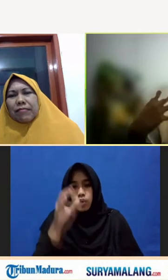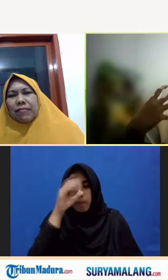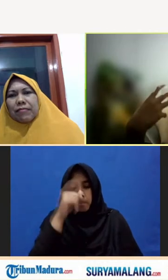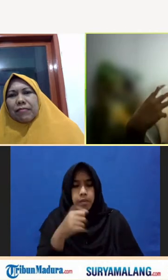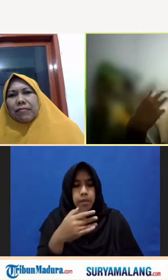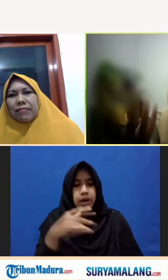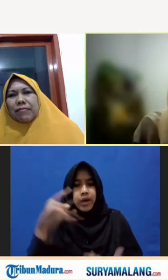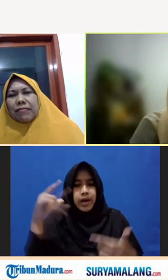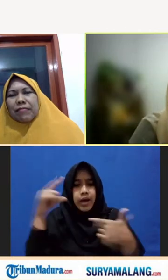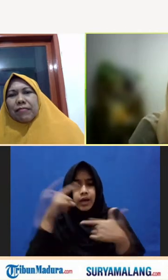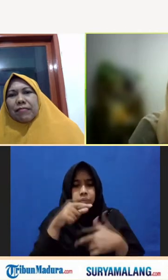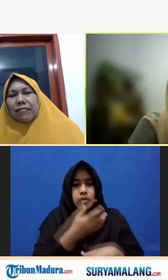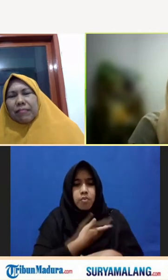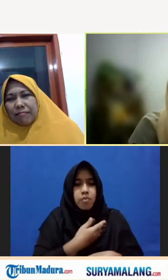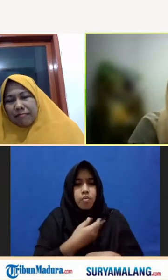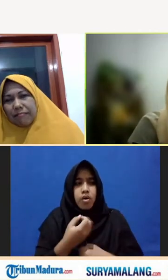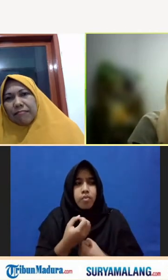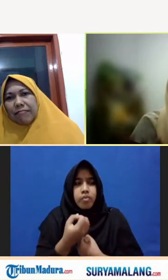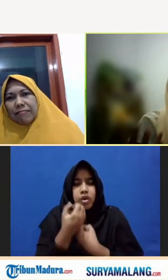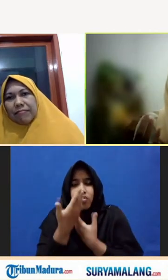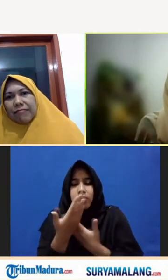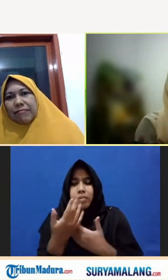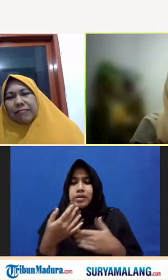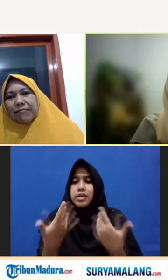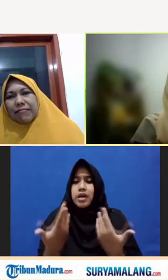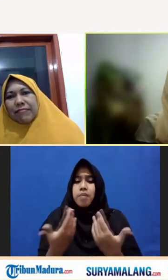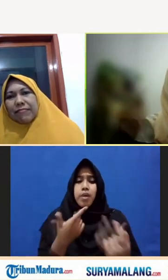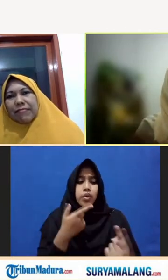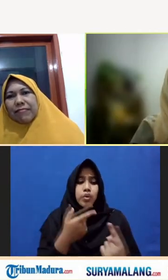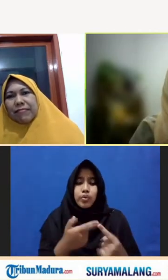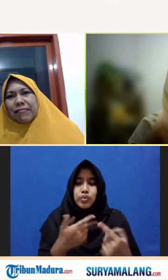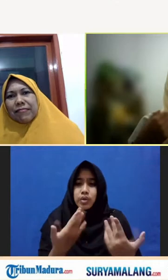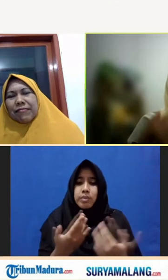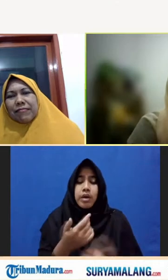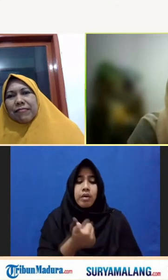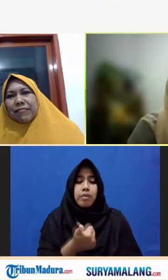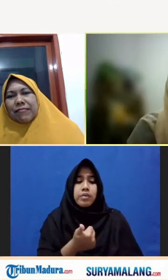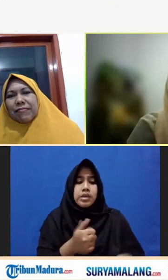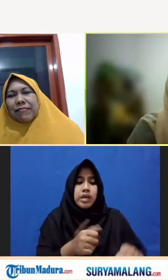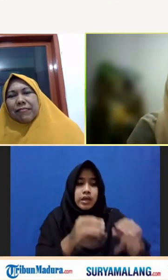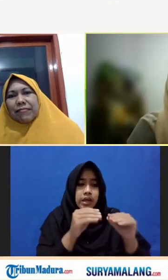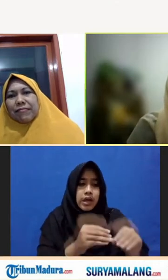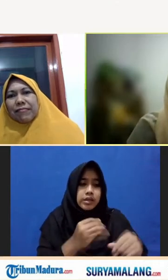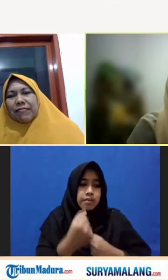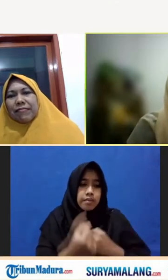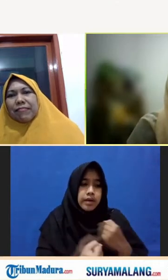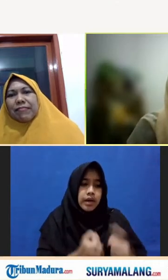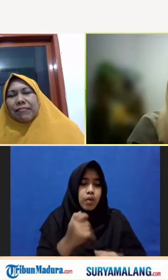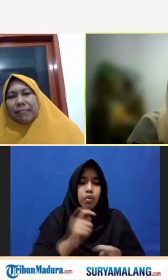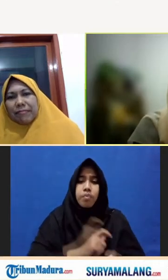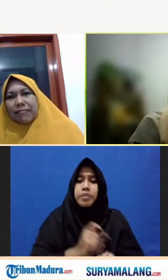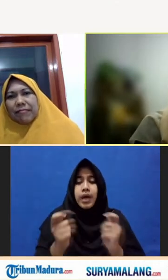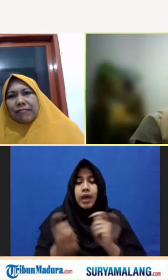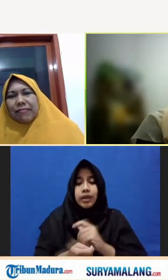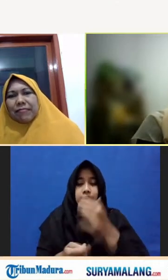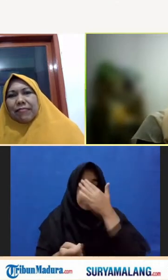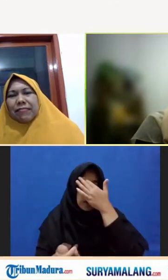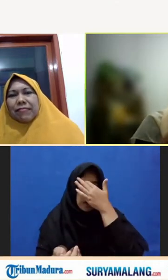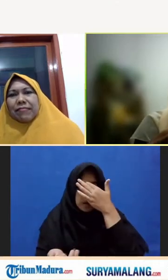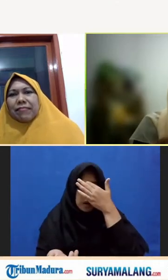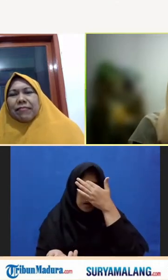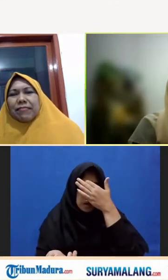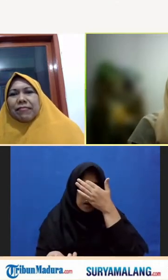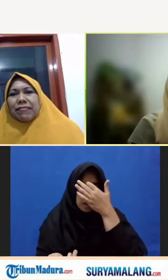ekspresinya mengutarakan apa? Supaya bisa diajarin perilaku penggantinya. Oh, ini